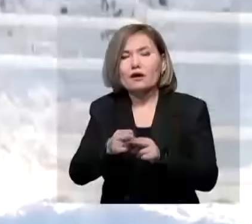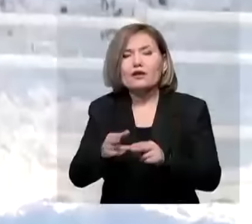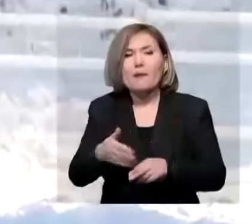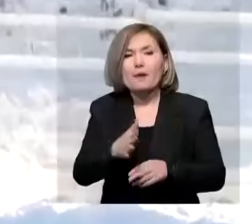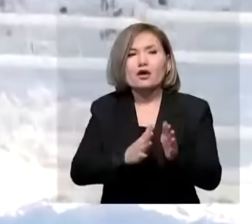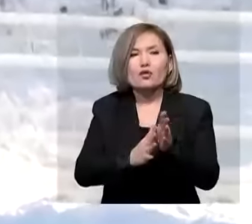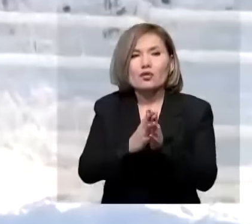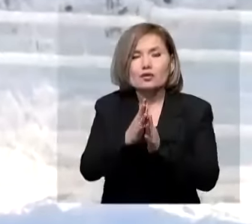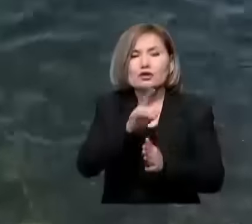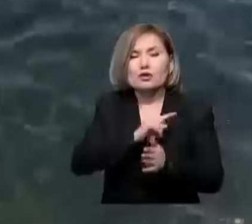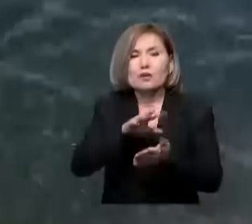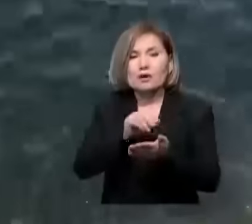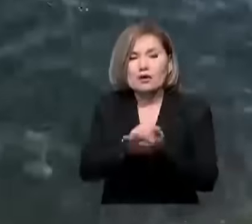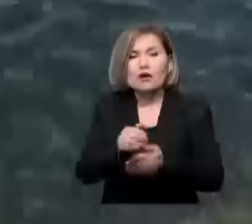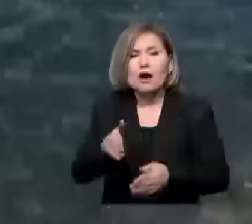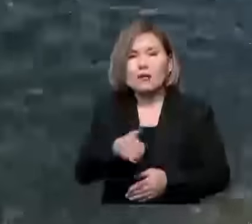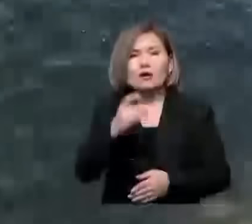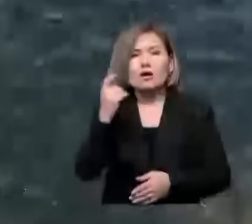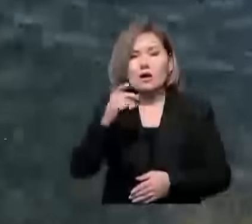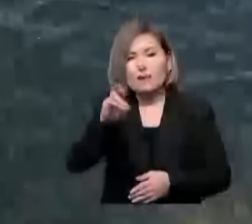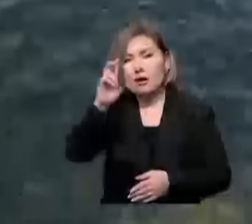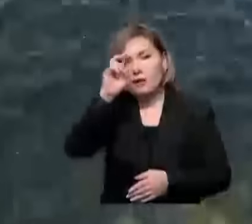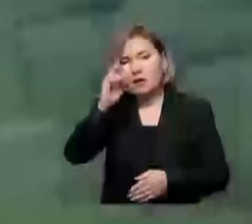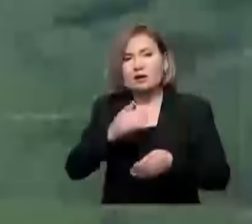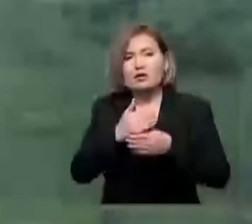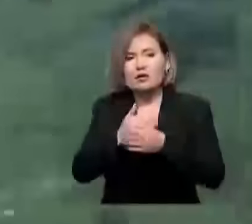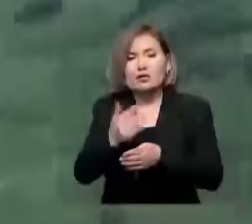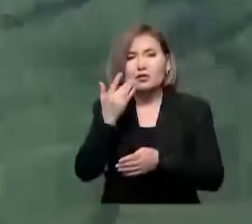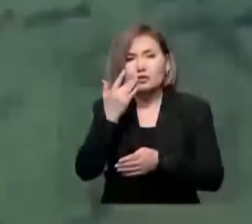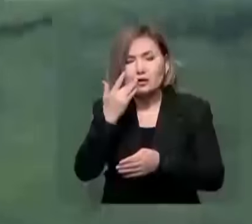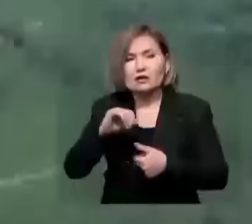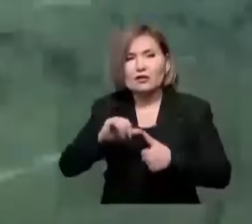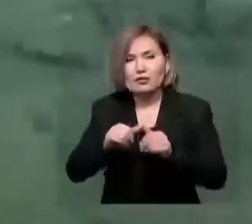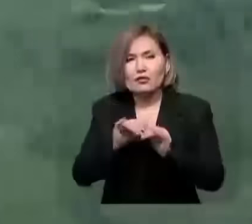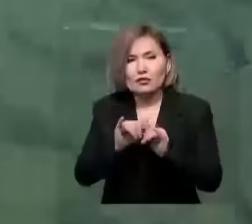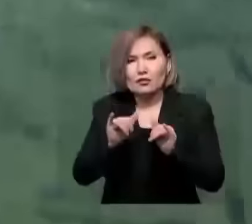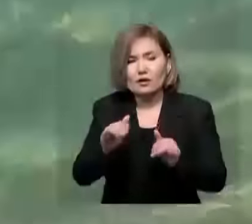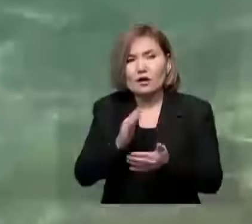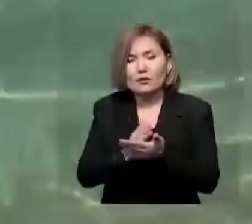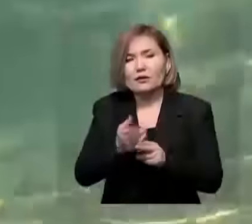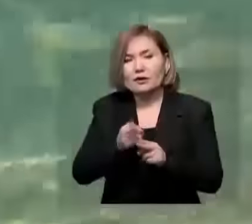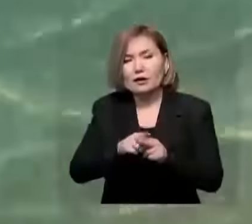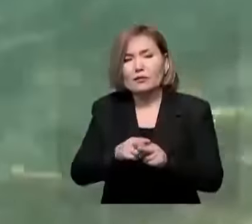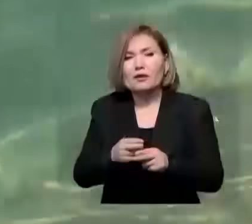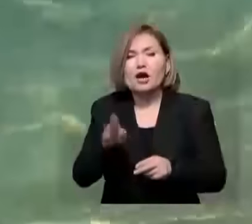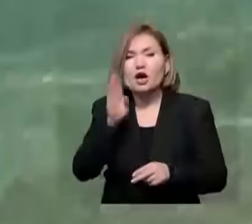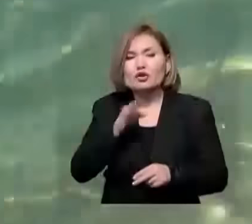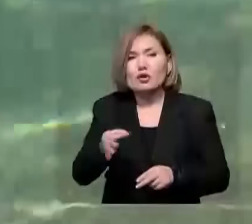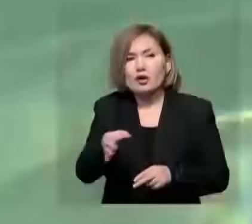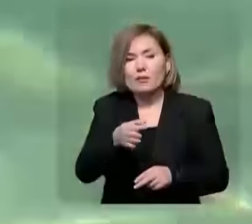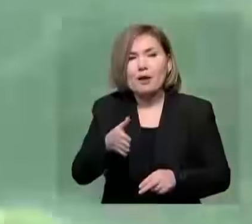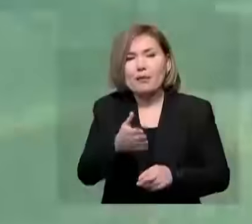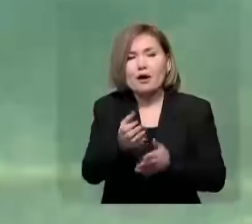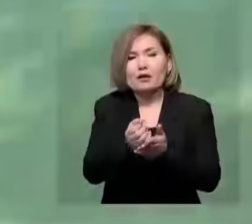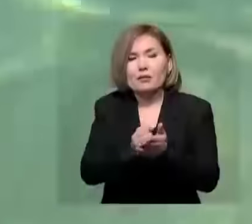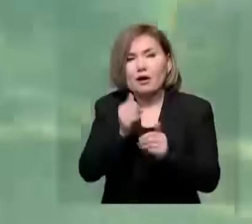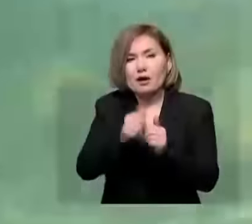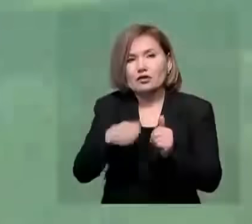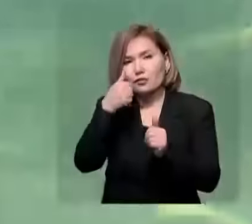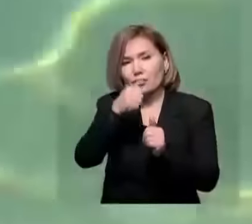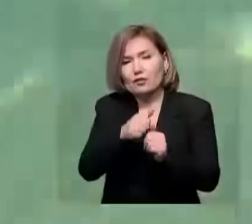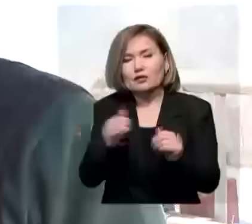айналысып келеді. Балық шаруашылығына мемлекеттік деңгейде қолдау көрсетілуі құптарлығыс. өйткені су айдындарындағы балық қоры жылдан жылға